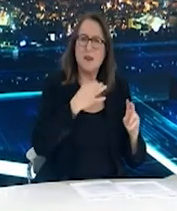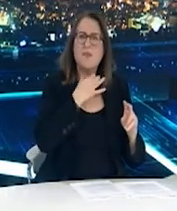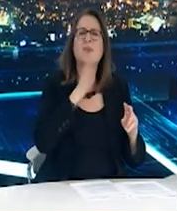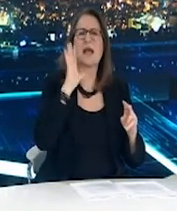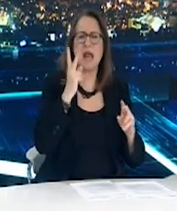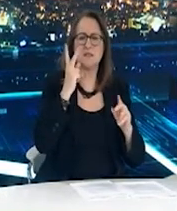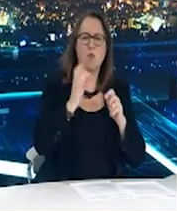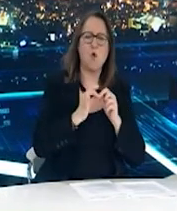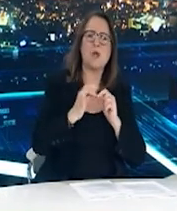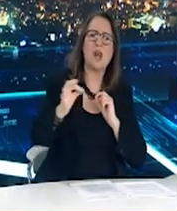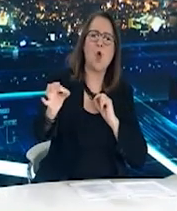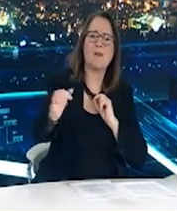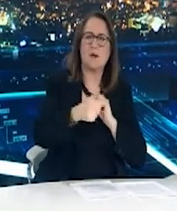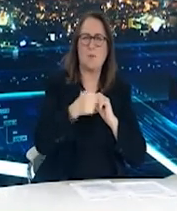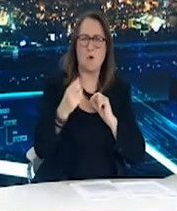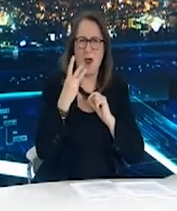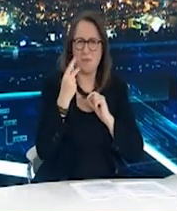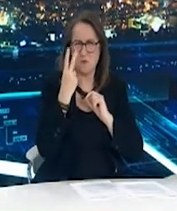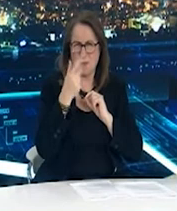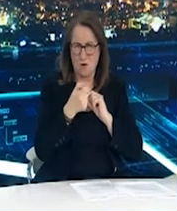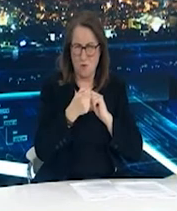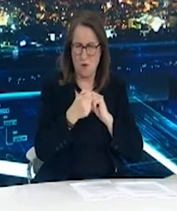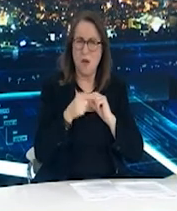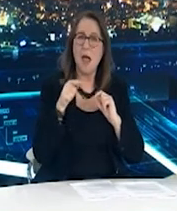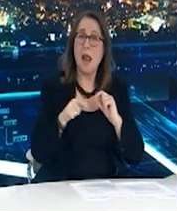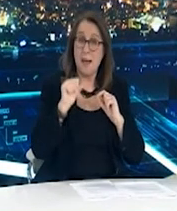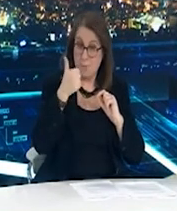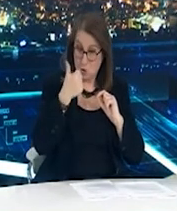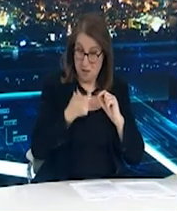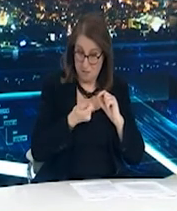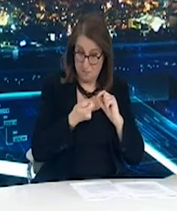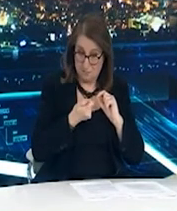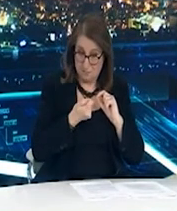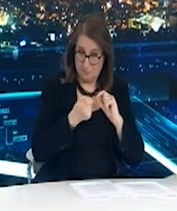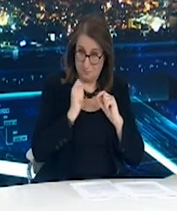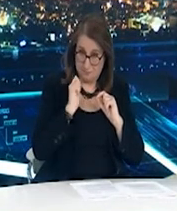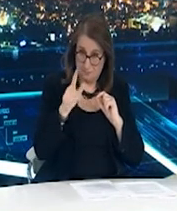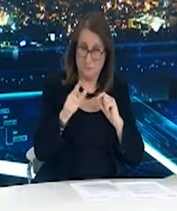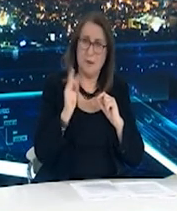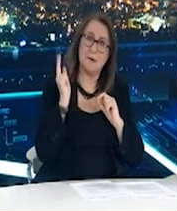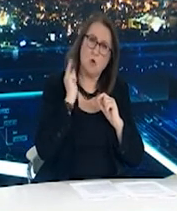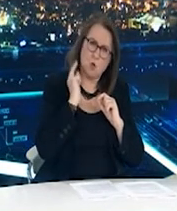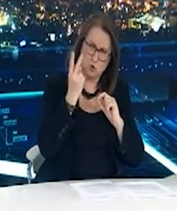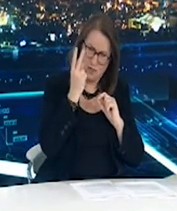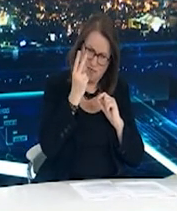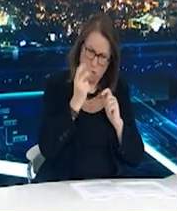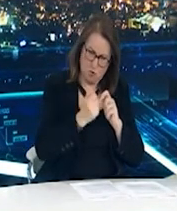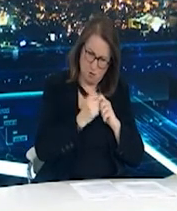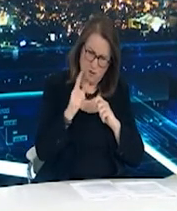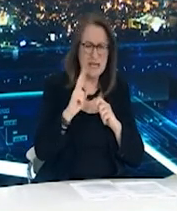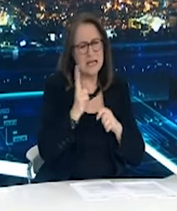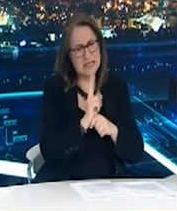απόσταση 2 χιλιόμετρων από την κατοικία. Για τη μετακίνηση απαιτείται αποστολή SMS με τον κωδικό 2 ή έντυπη